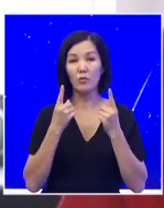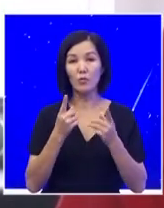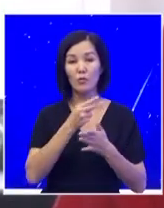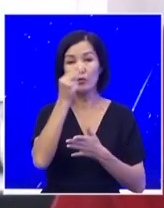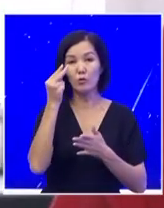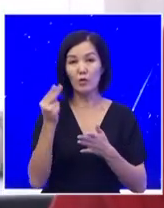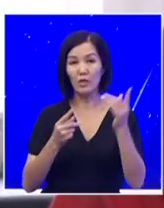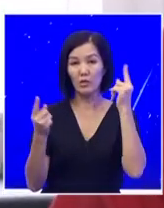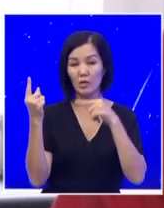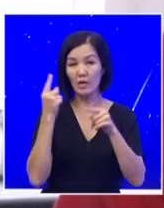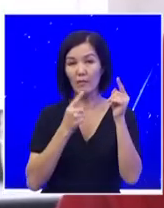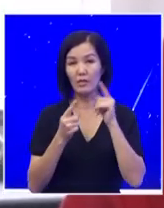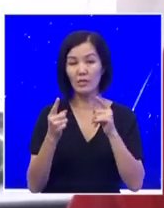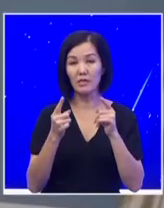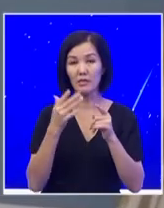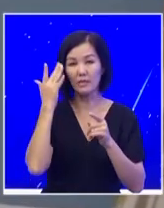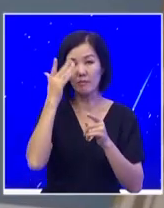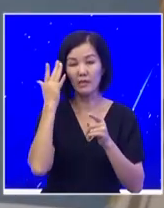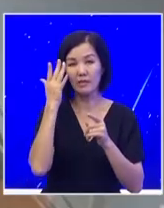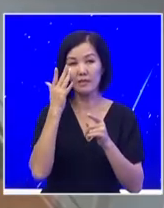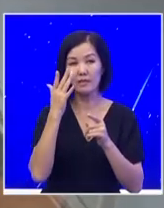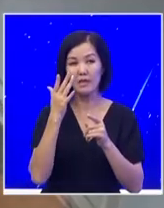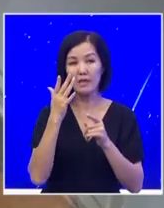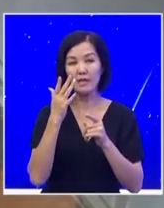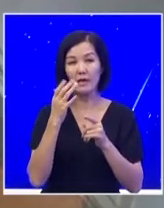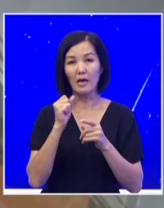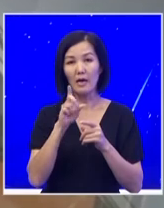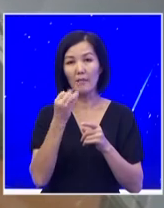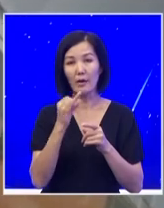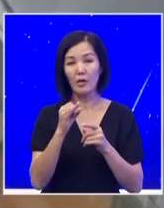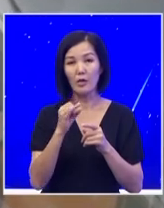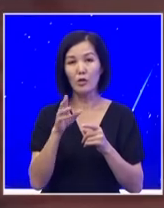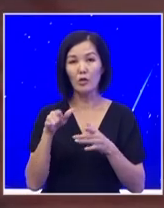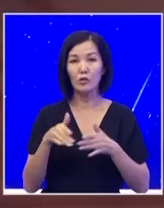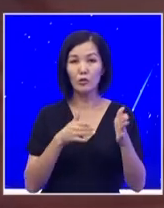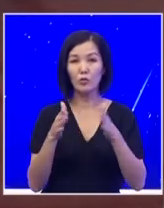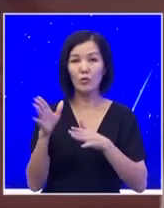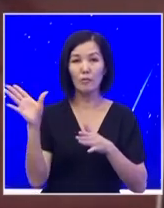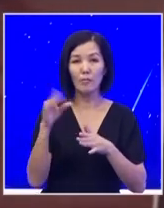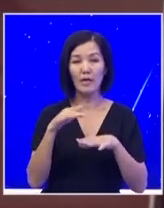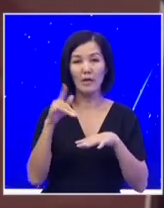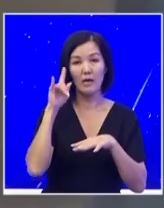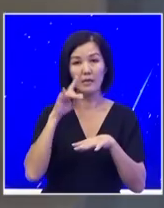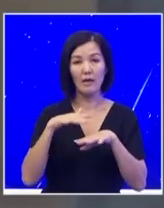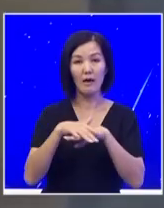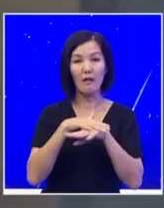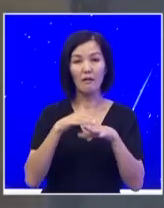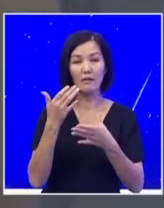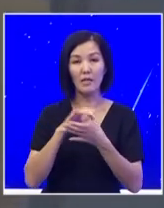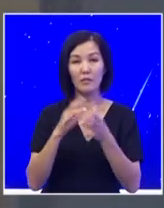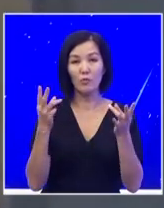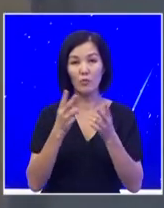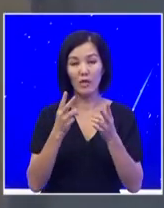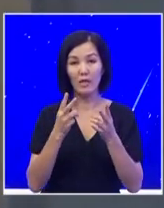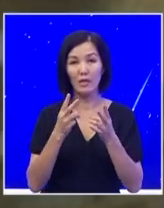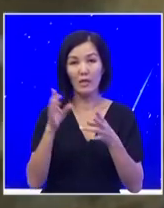осы шығармасында жинақталғандықтан, жайшылықта Абай жолымен Исі Қазақ баласы таныс болуы тиіс деп жатамыз. Егер әйгілі